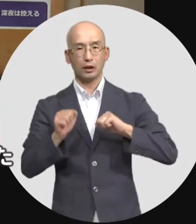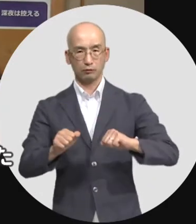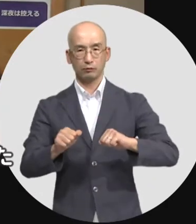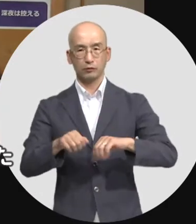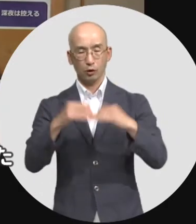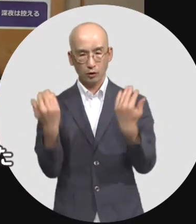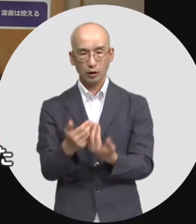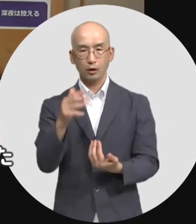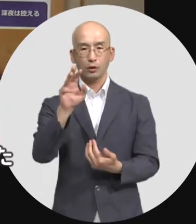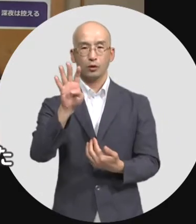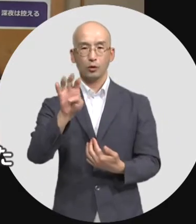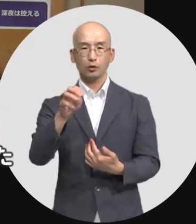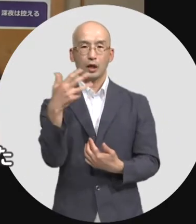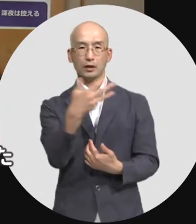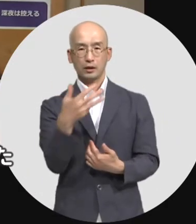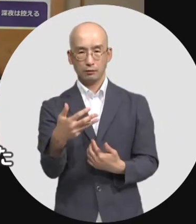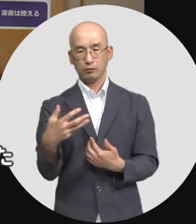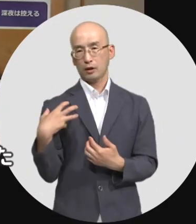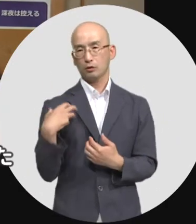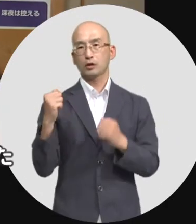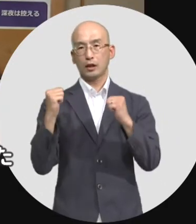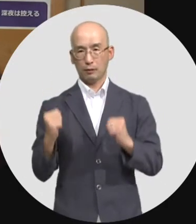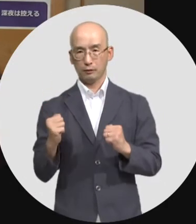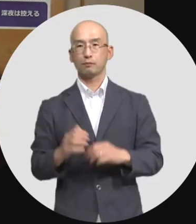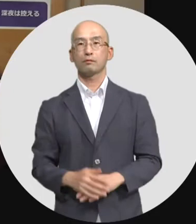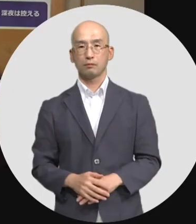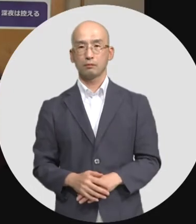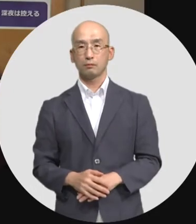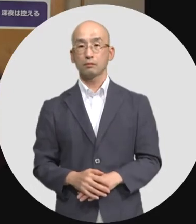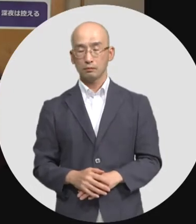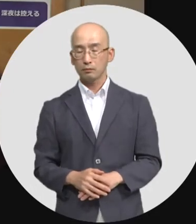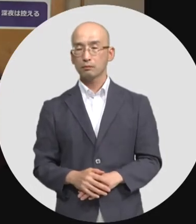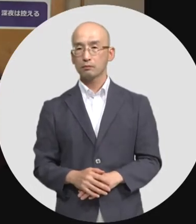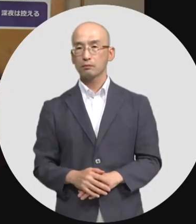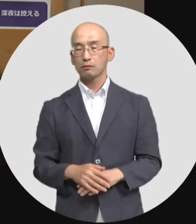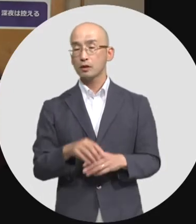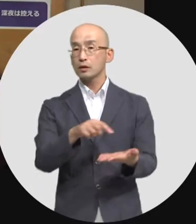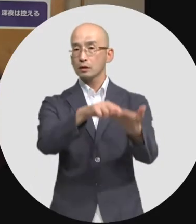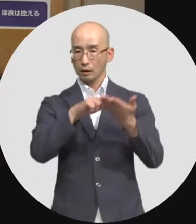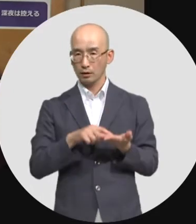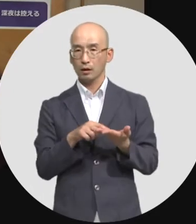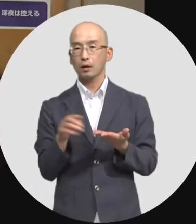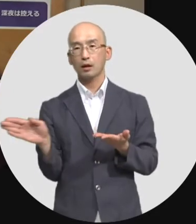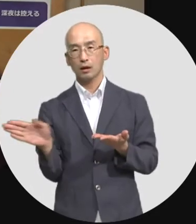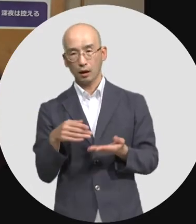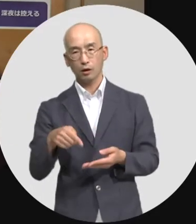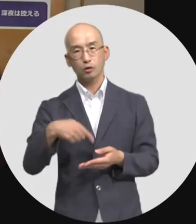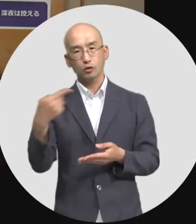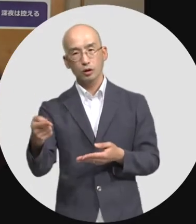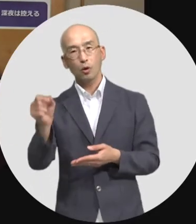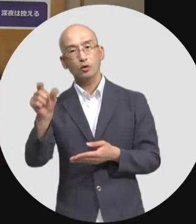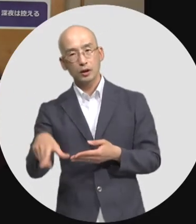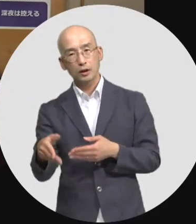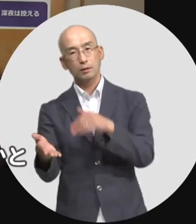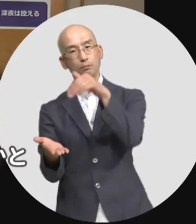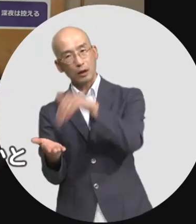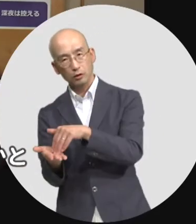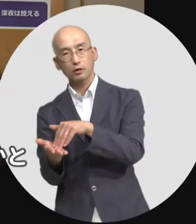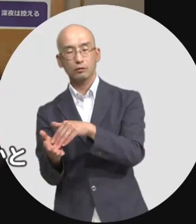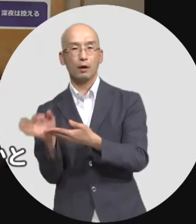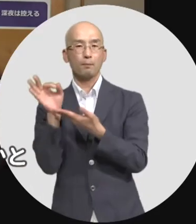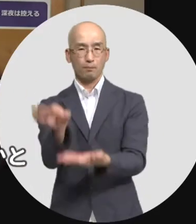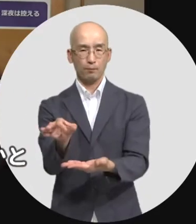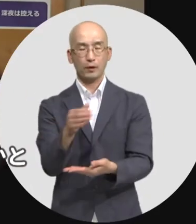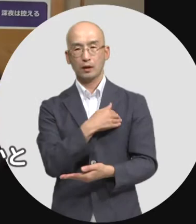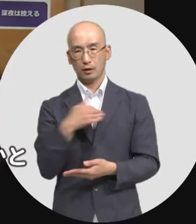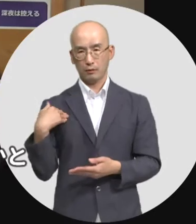勢で48名の体制を確保いたしました。まあ、これによりまして申請をいただいた翌月の末には支給できる